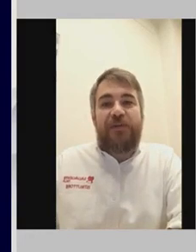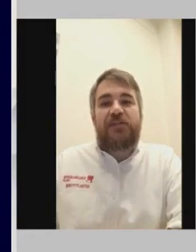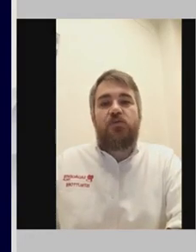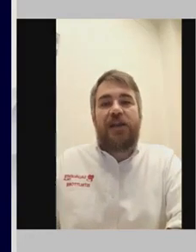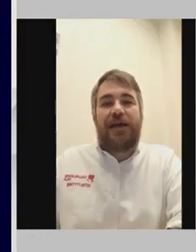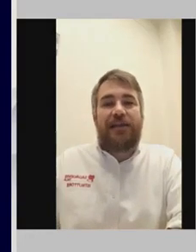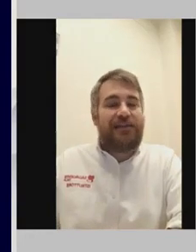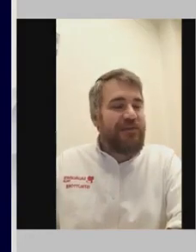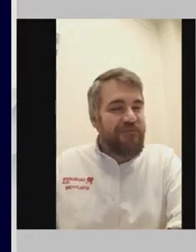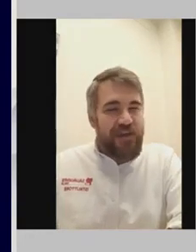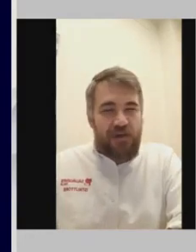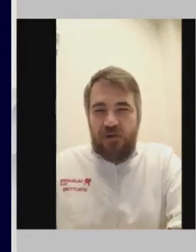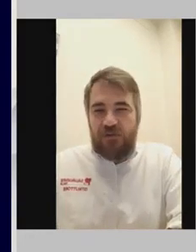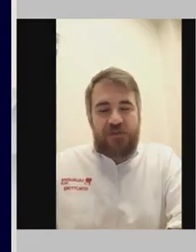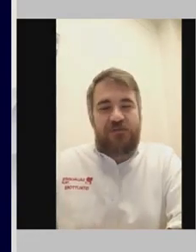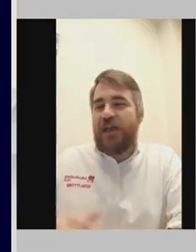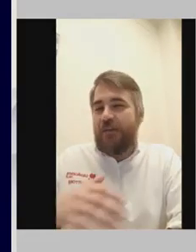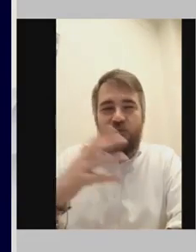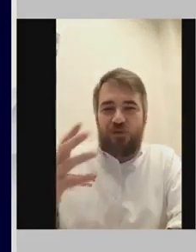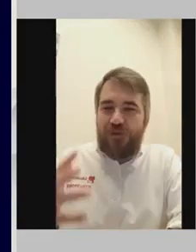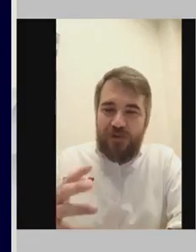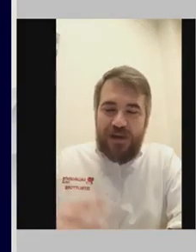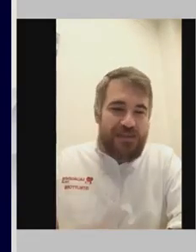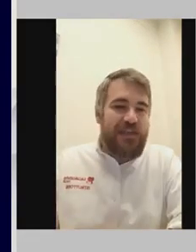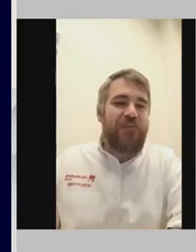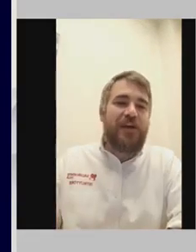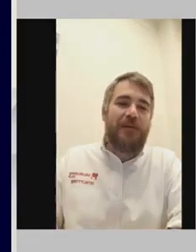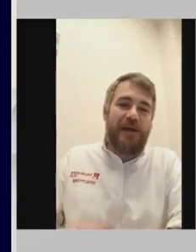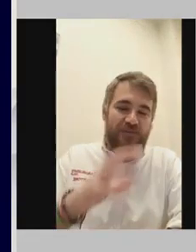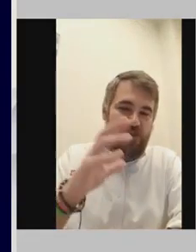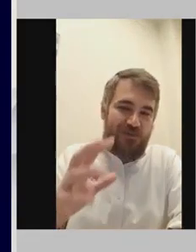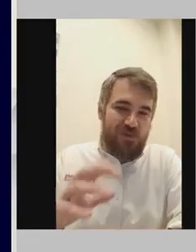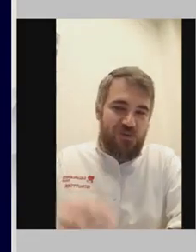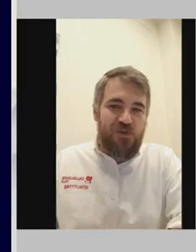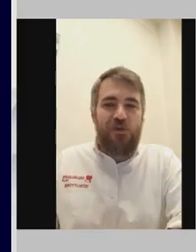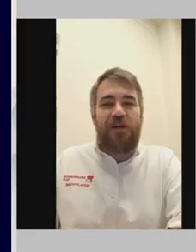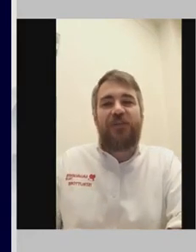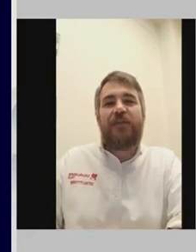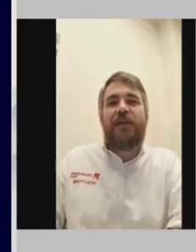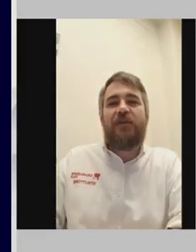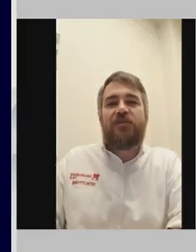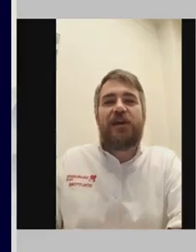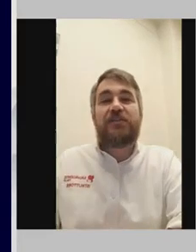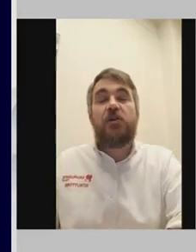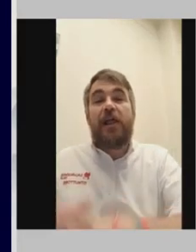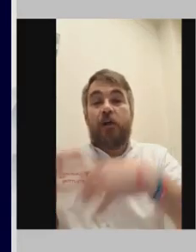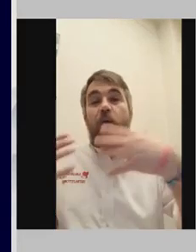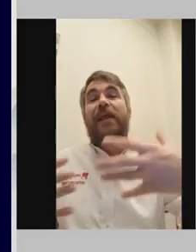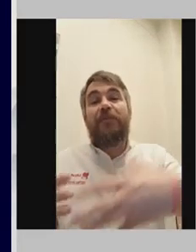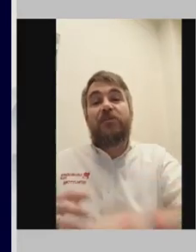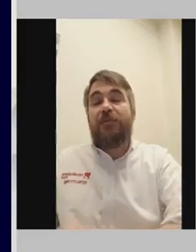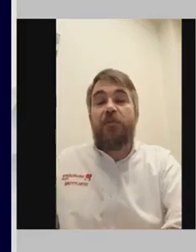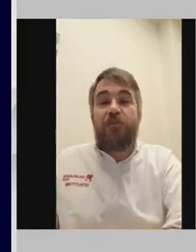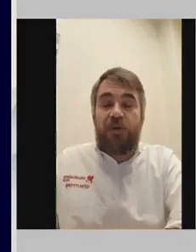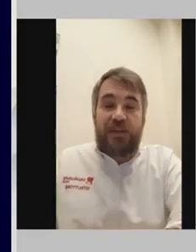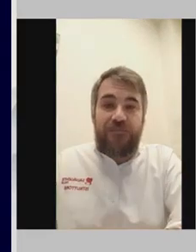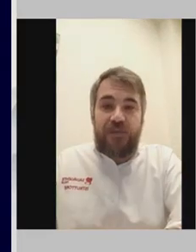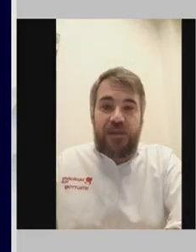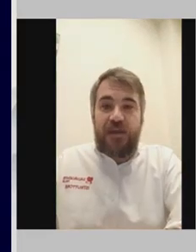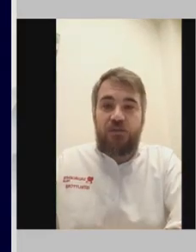la persona davvero, è brutto fare una classifica ma la facciamo solo a fin di bene in questo caso, qual è la persona